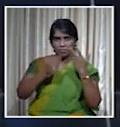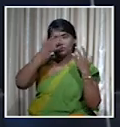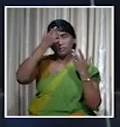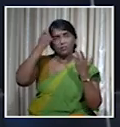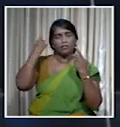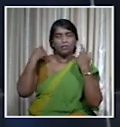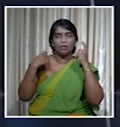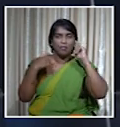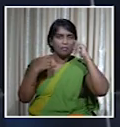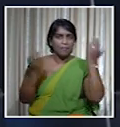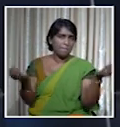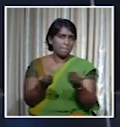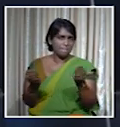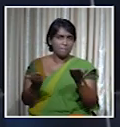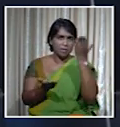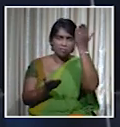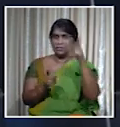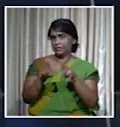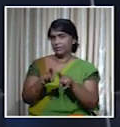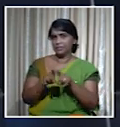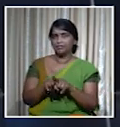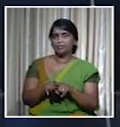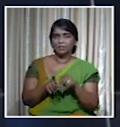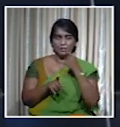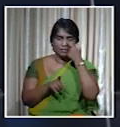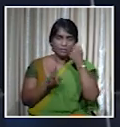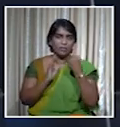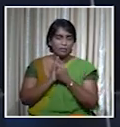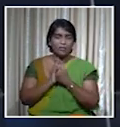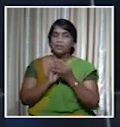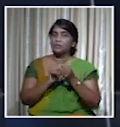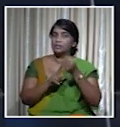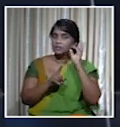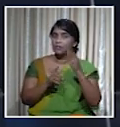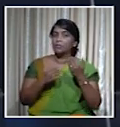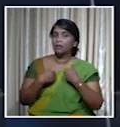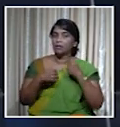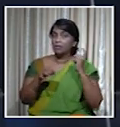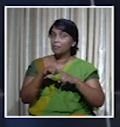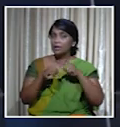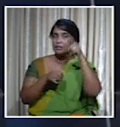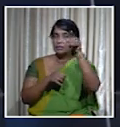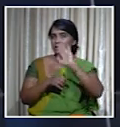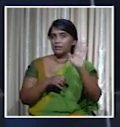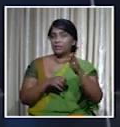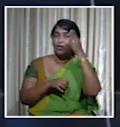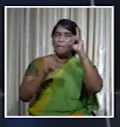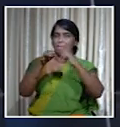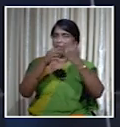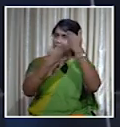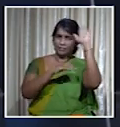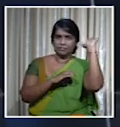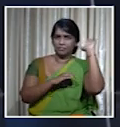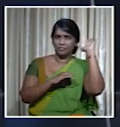ඒක නොදන්න තොත්ත බබෙක් වෙනවා මෙයා ඒ නිසා ගරු සභාපතිතුමනි අපිට තියෙන ප්‍රශ්නේ ඕක නෙමෙයි. ඔයාලගේ ප්‍රශ්නේ වෙනම